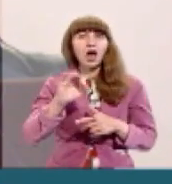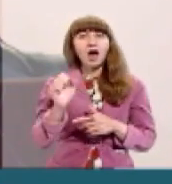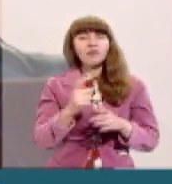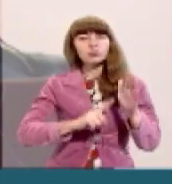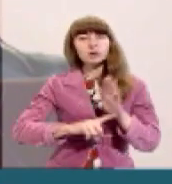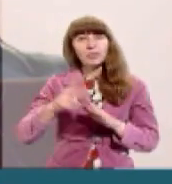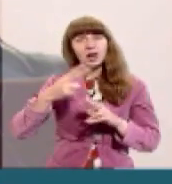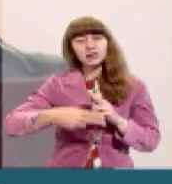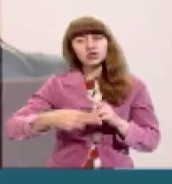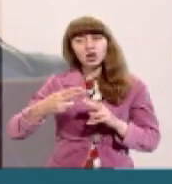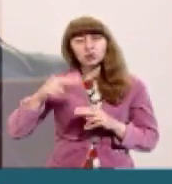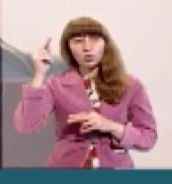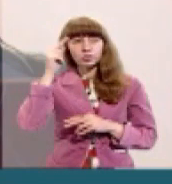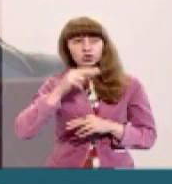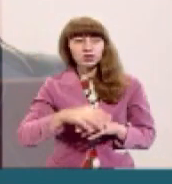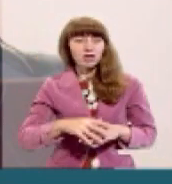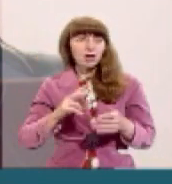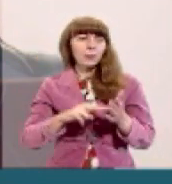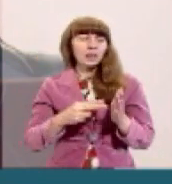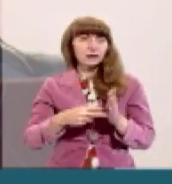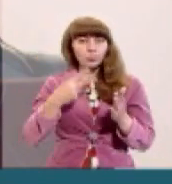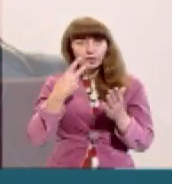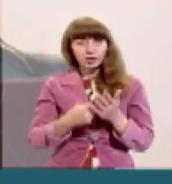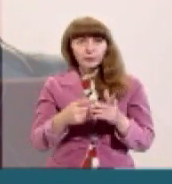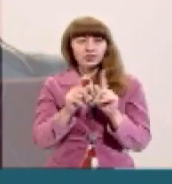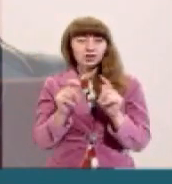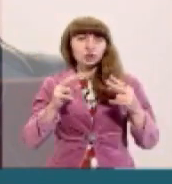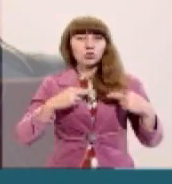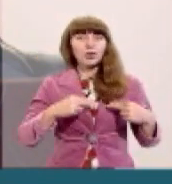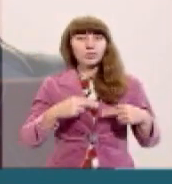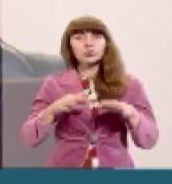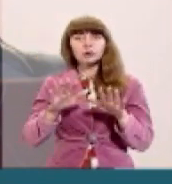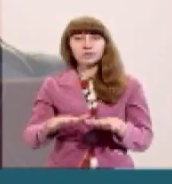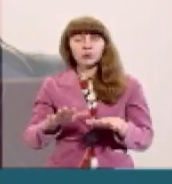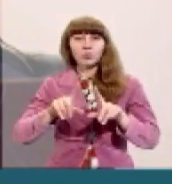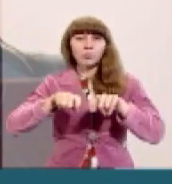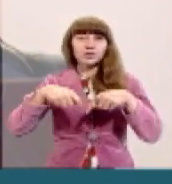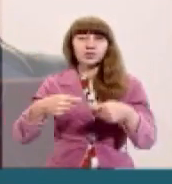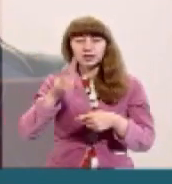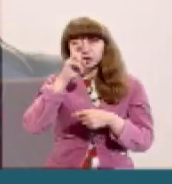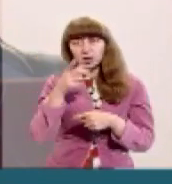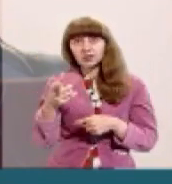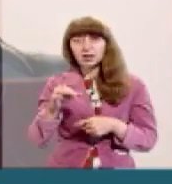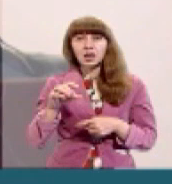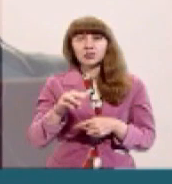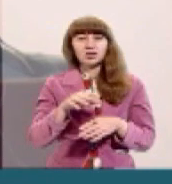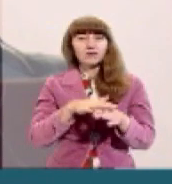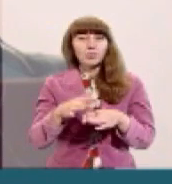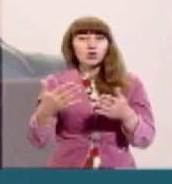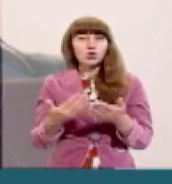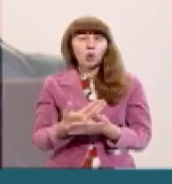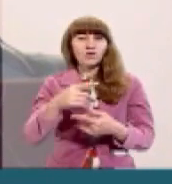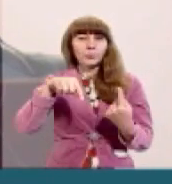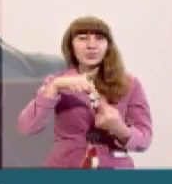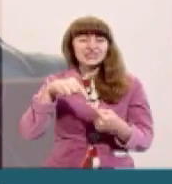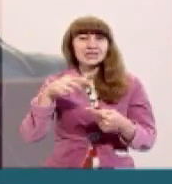после завершения обучения студентами также плановый показатель по созданию рабочих мест в рамках предоставления государственных грантов на реализацию новых